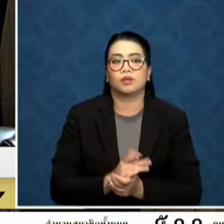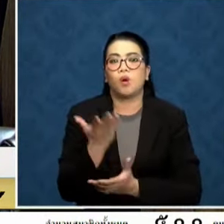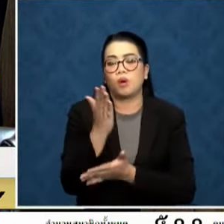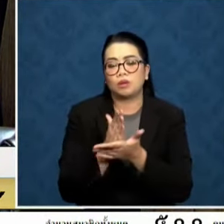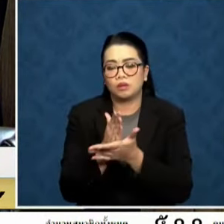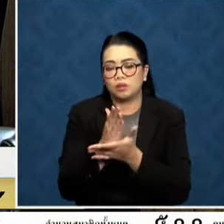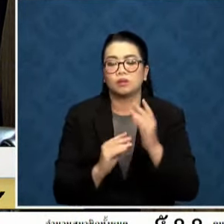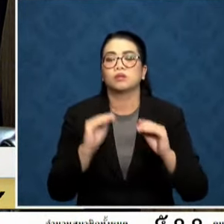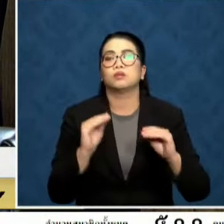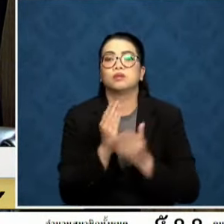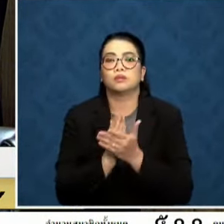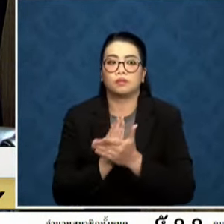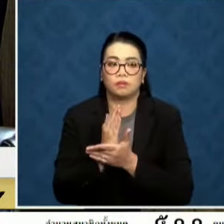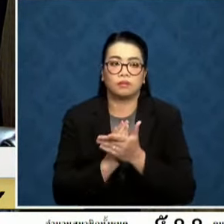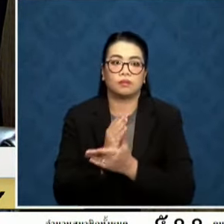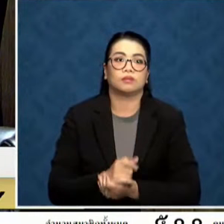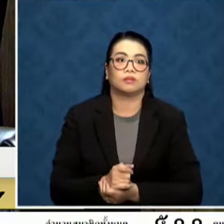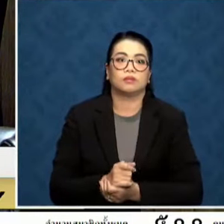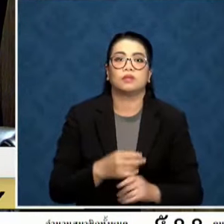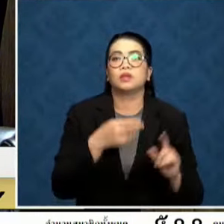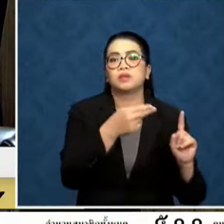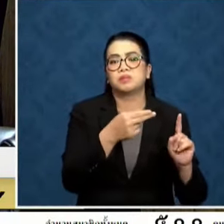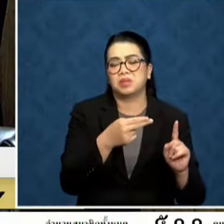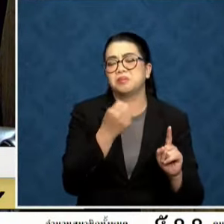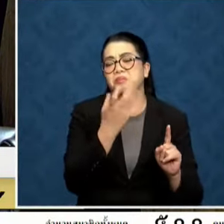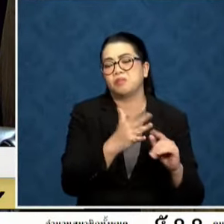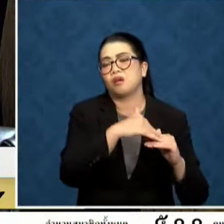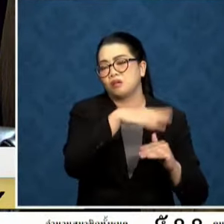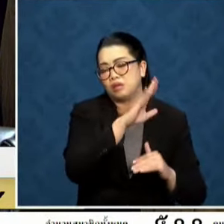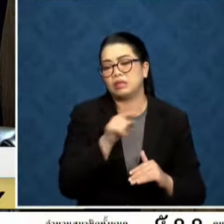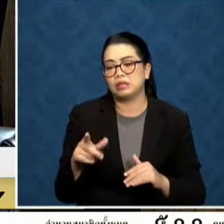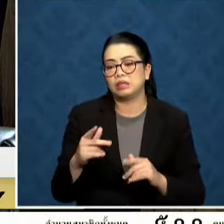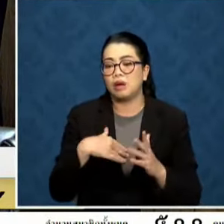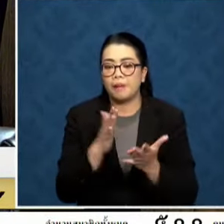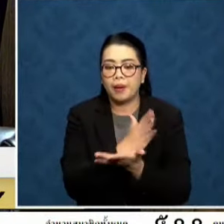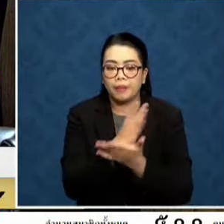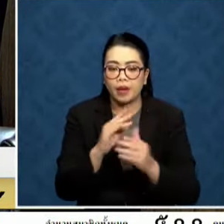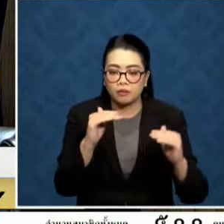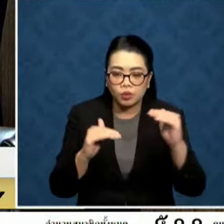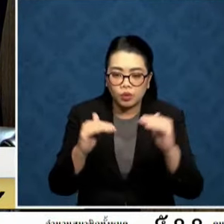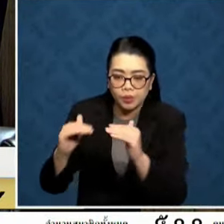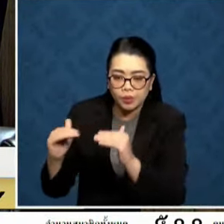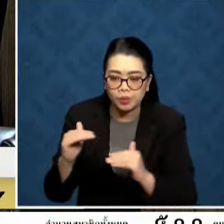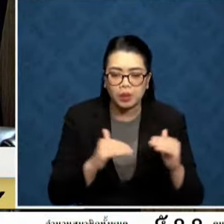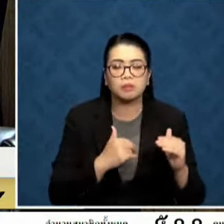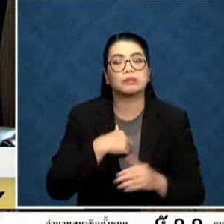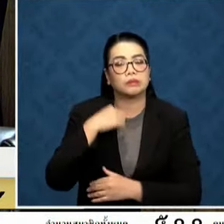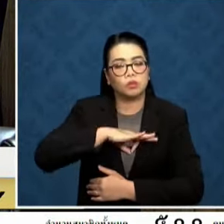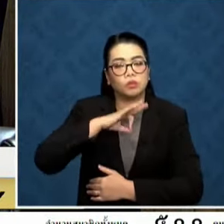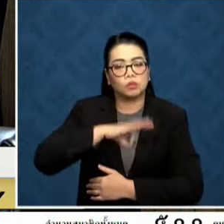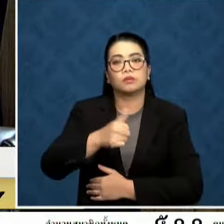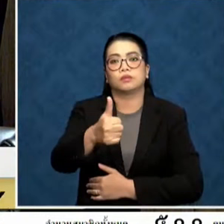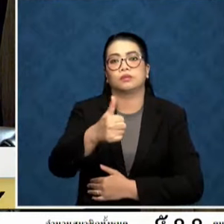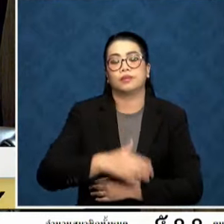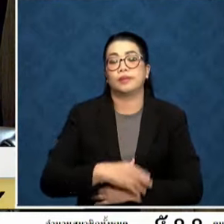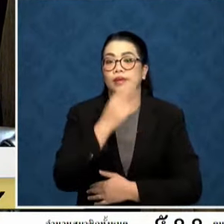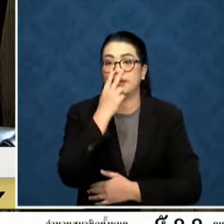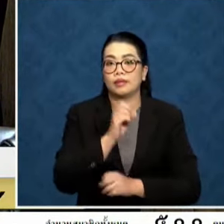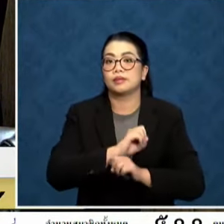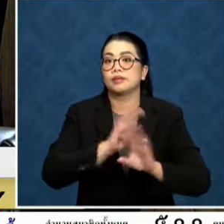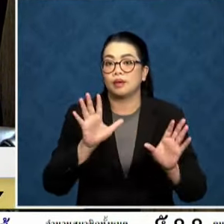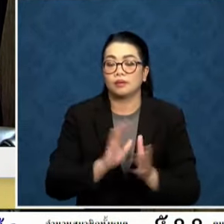เพราะว่า Digitalwalletนี่ก็มากเกินไปนะคะเอ่อก็จะดีมากๆเลยนะคะเอิ่มมันเห็นได้ชัด